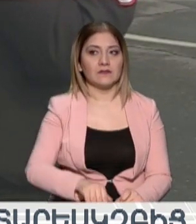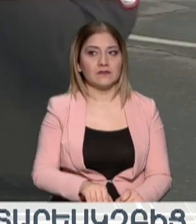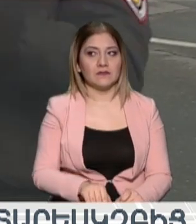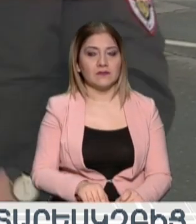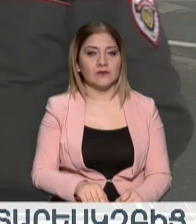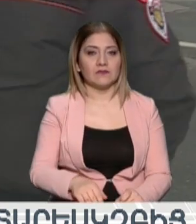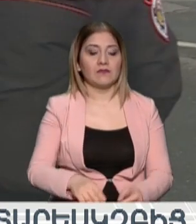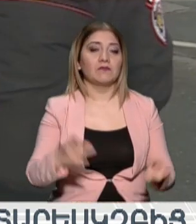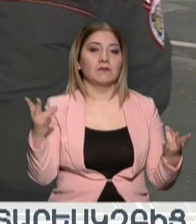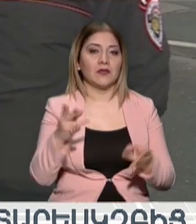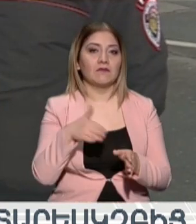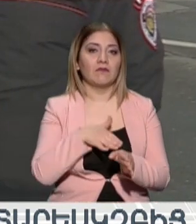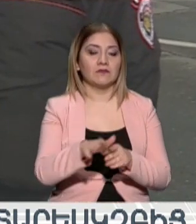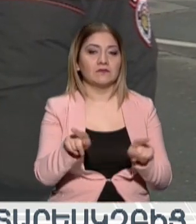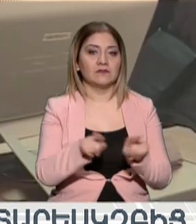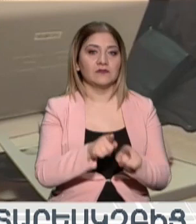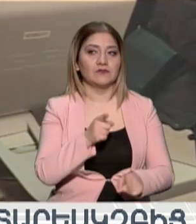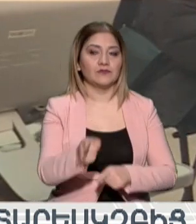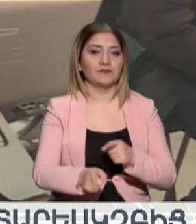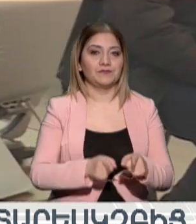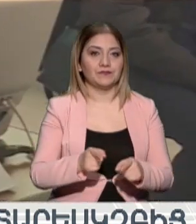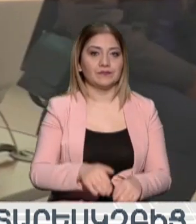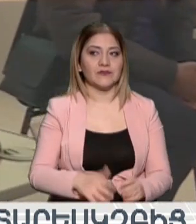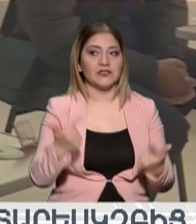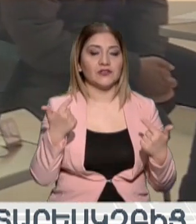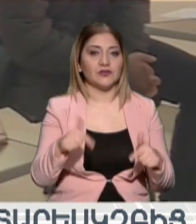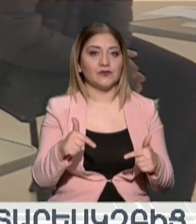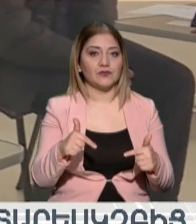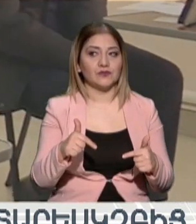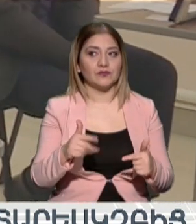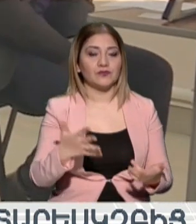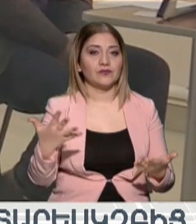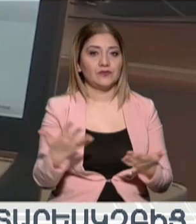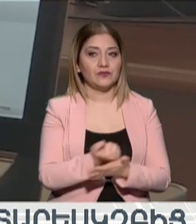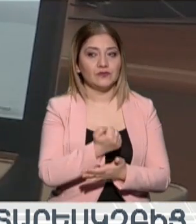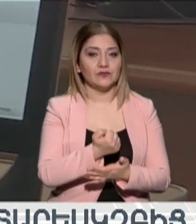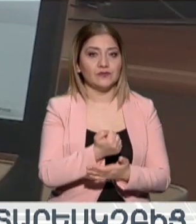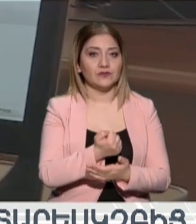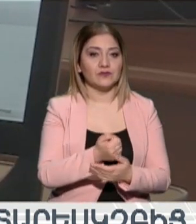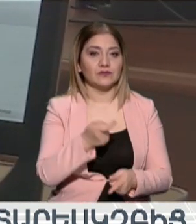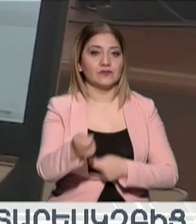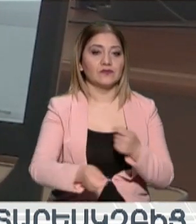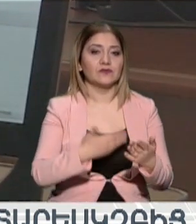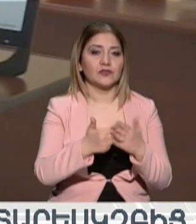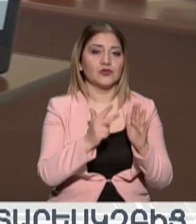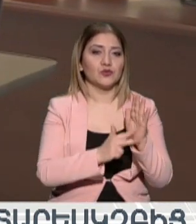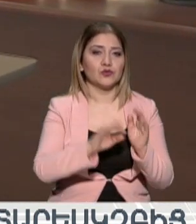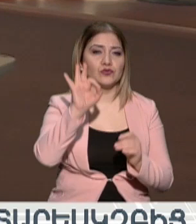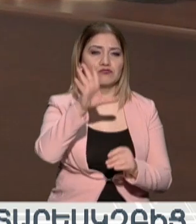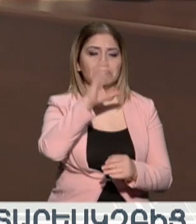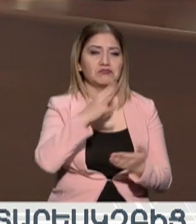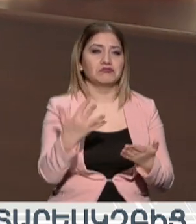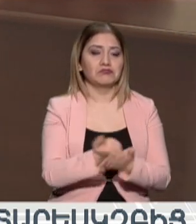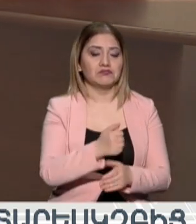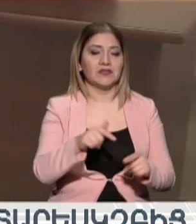Հայաստանի Հանրապետության պարտավորված էր կատարելու նման փոփոխությունները։ Տեսական քննությունը դրական արդյունք է հաջողվում գրանցել դիմողների մոտ 80%-ին,